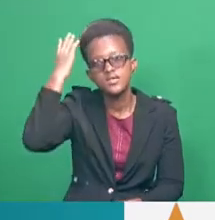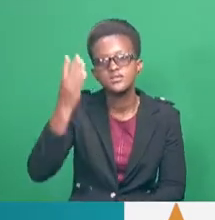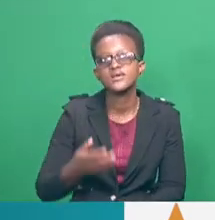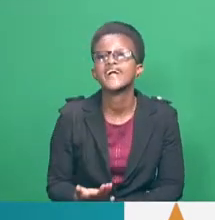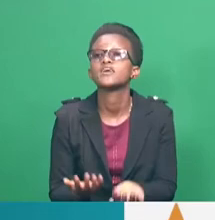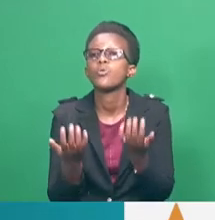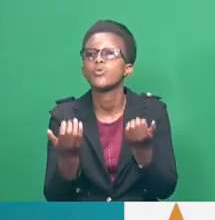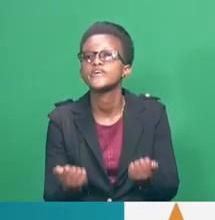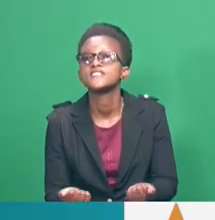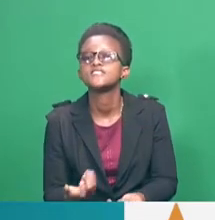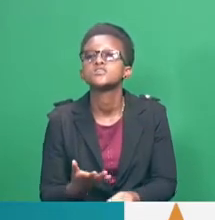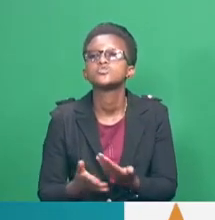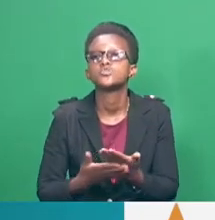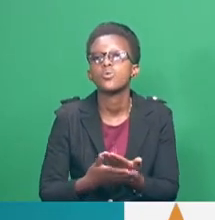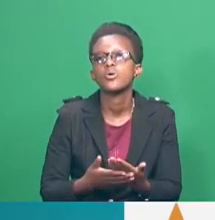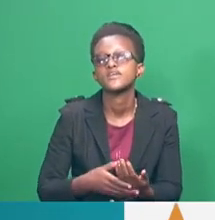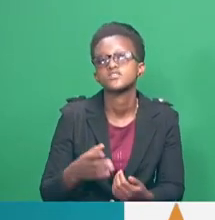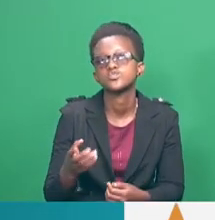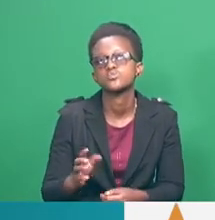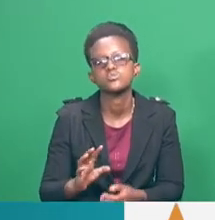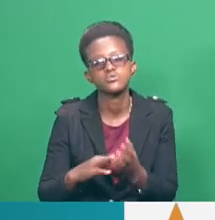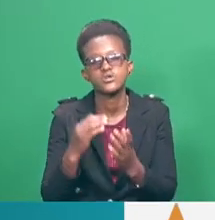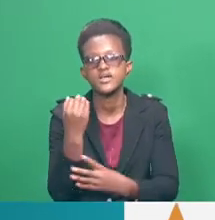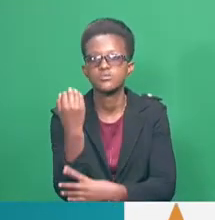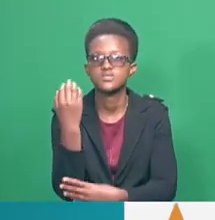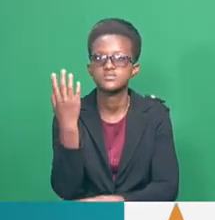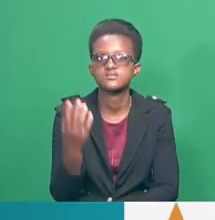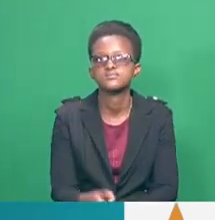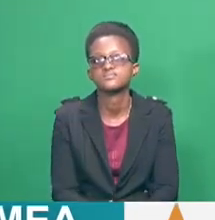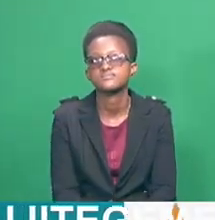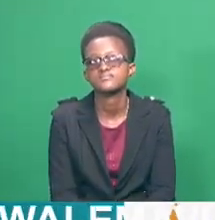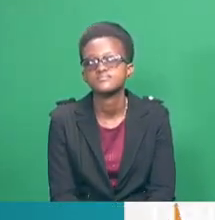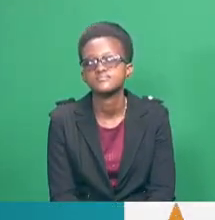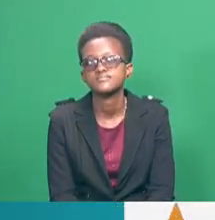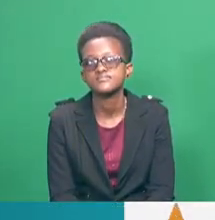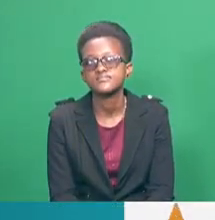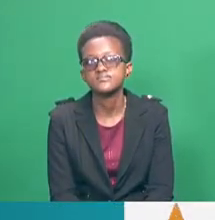wananchi kuondokana na maskini. Wilson Elisha, Star TV, Magu.